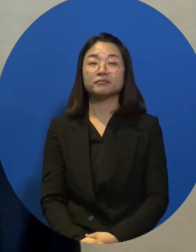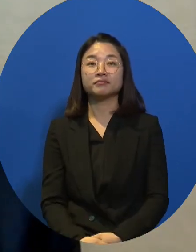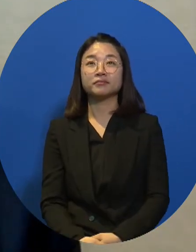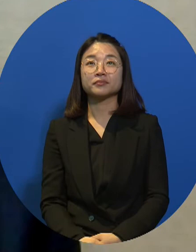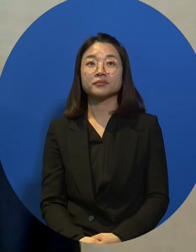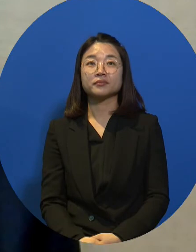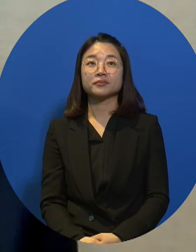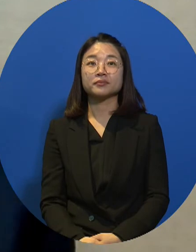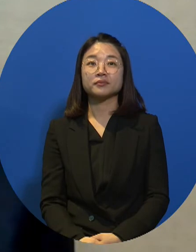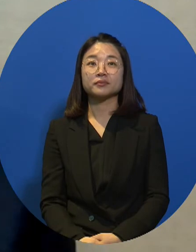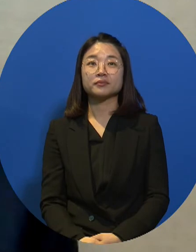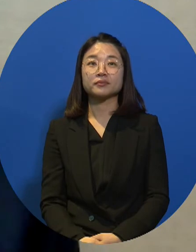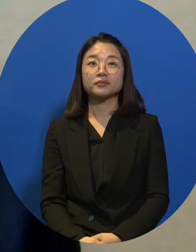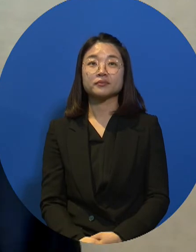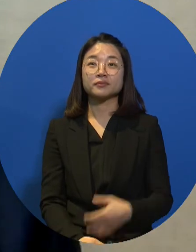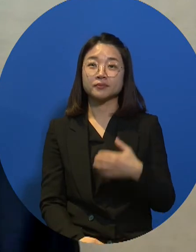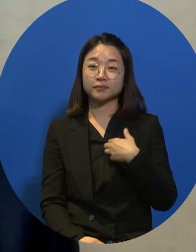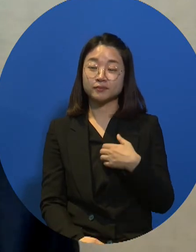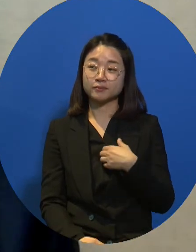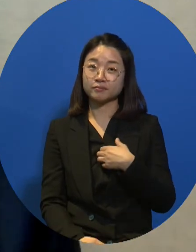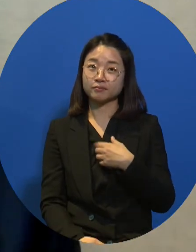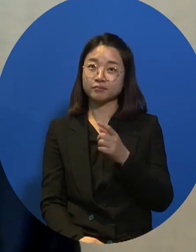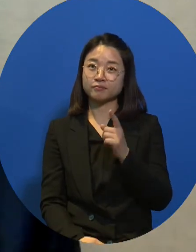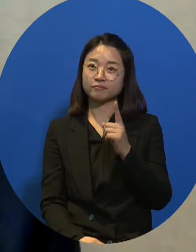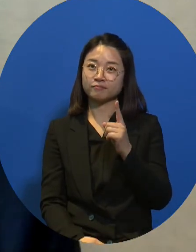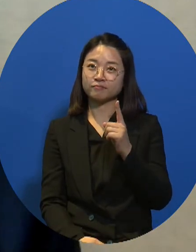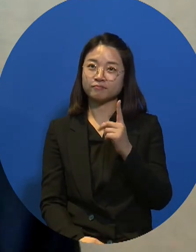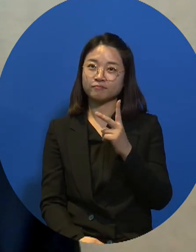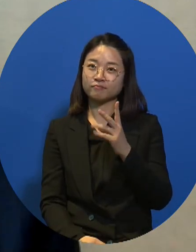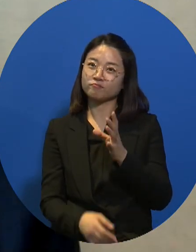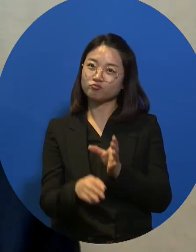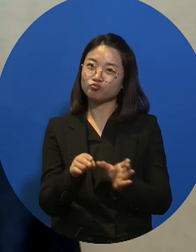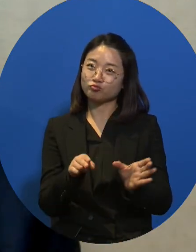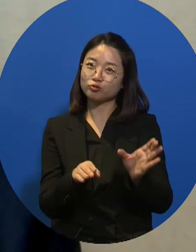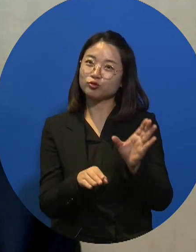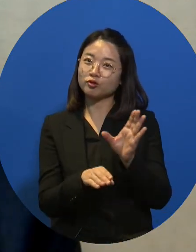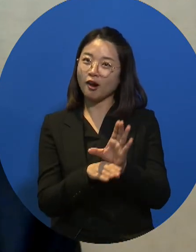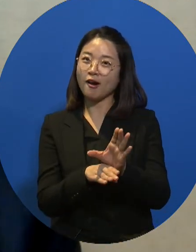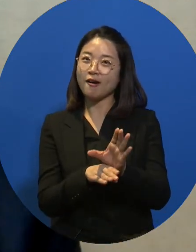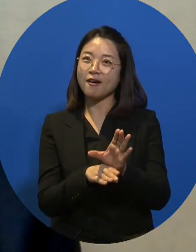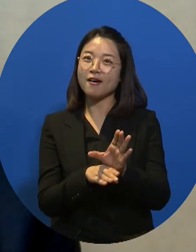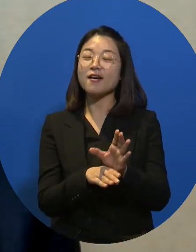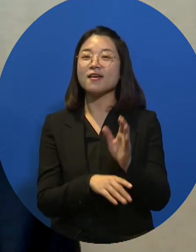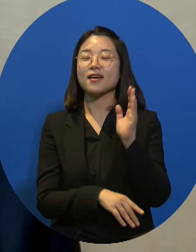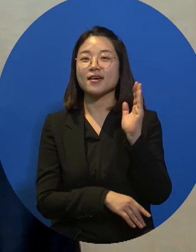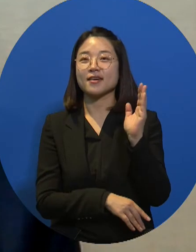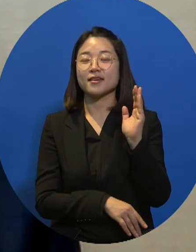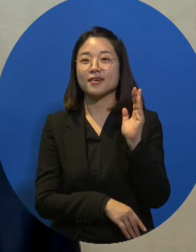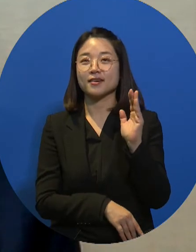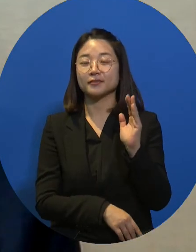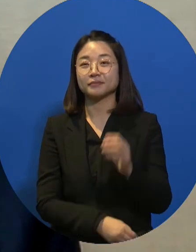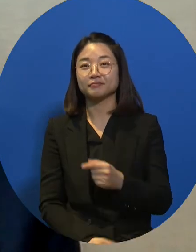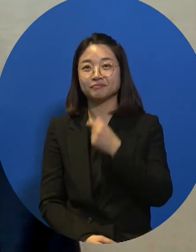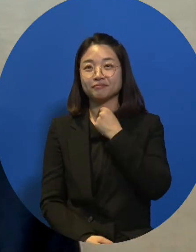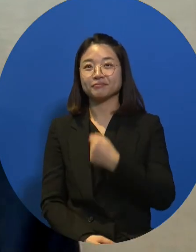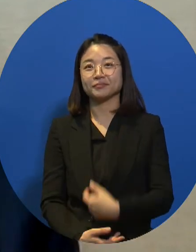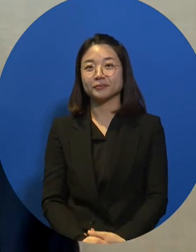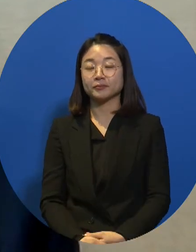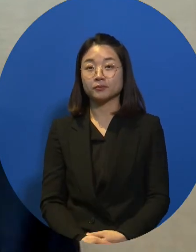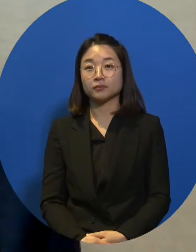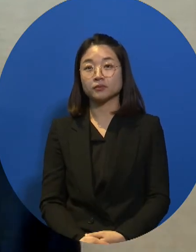제가 이제 거기 좀 보완하는 입장에서 그냥 몇 마디 좀 덧붙이는 입장에서 그 토론을 하고자